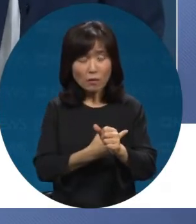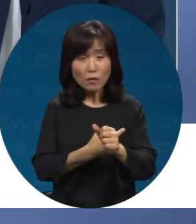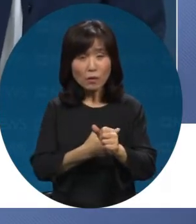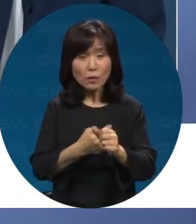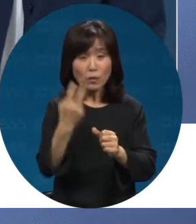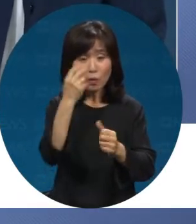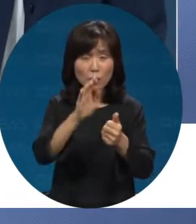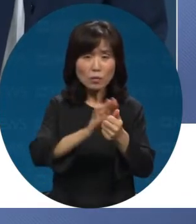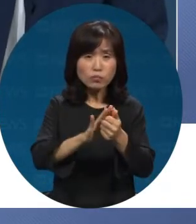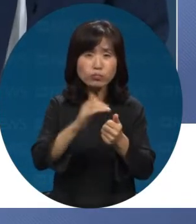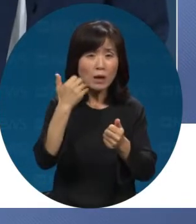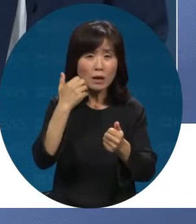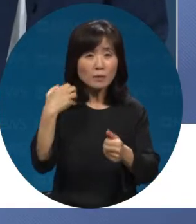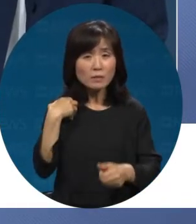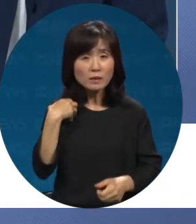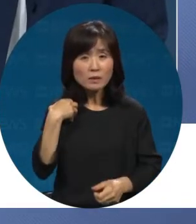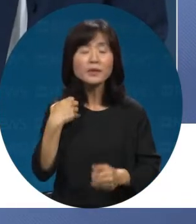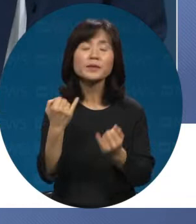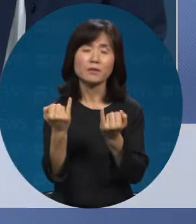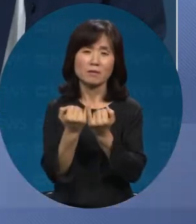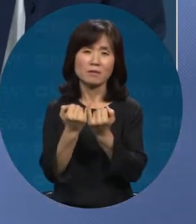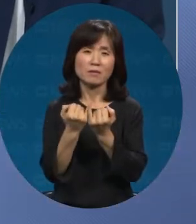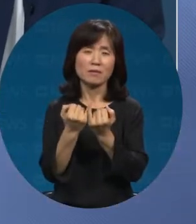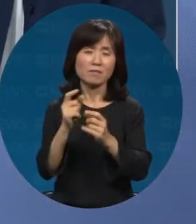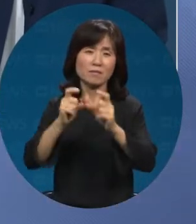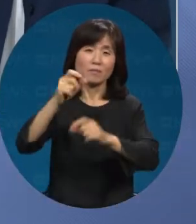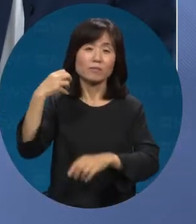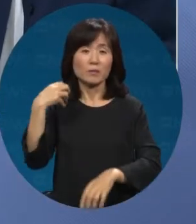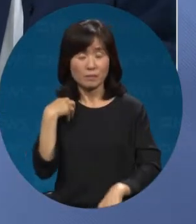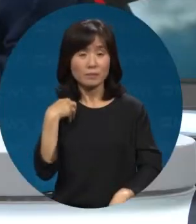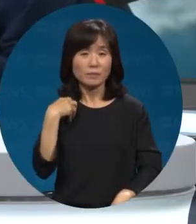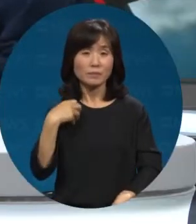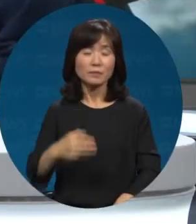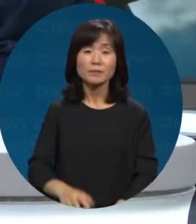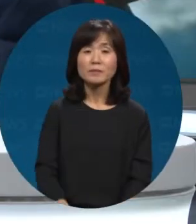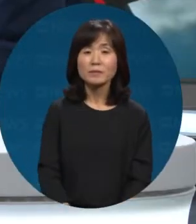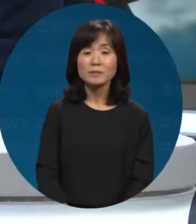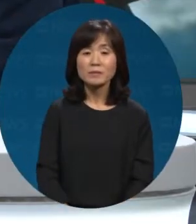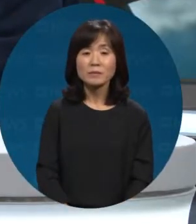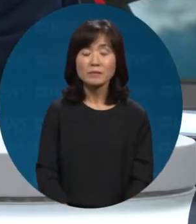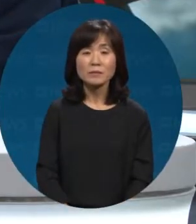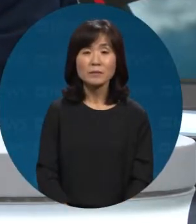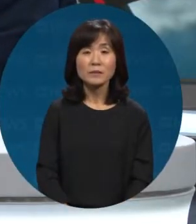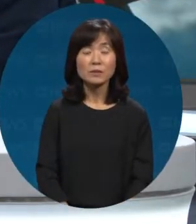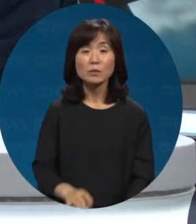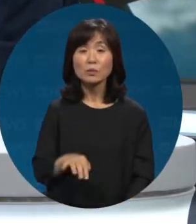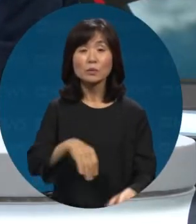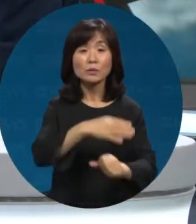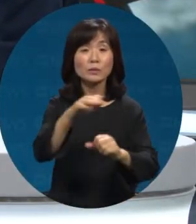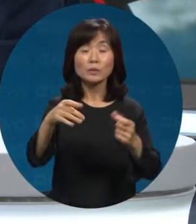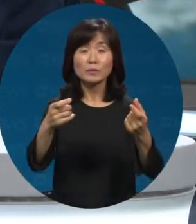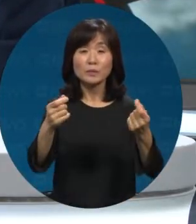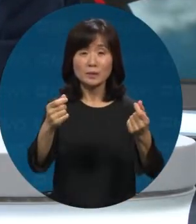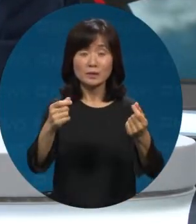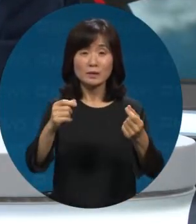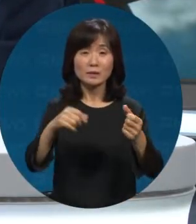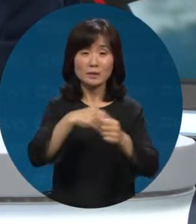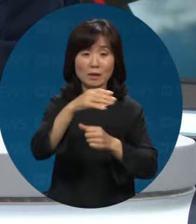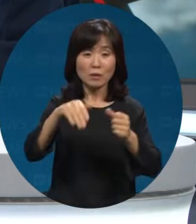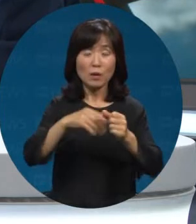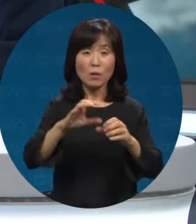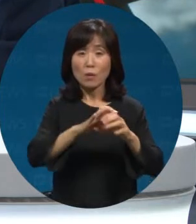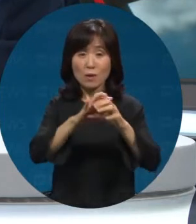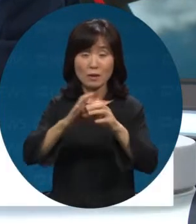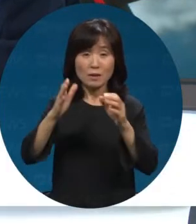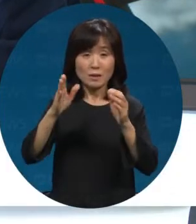그거 역시 여성들도 부담으로 돌아오는 것이죠 우리가 이런 비슷한 상황 코로나